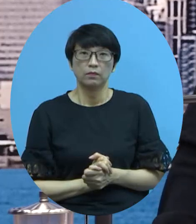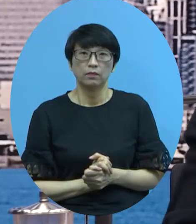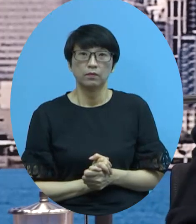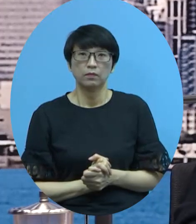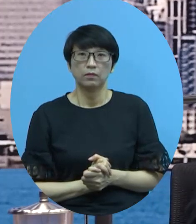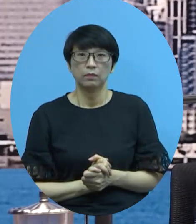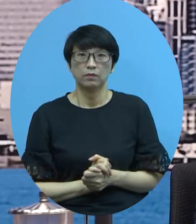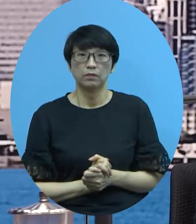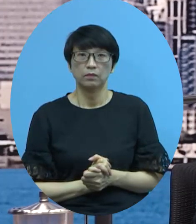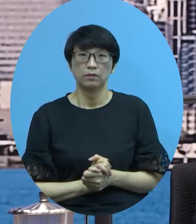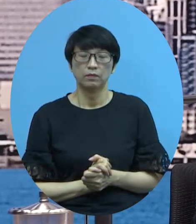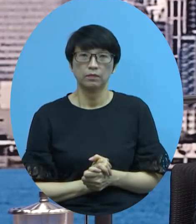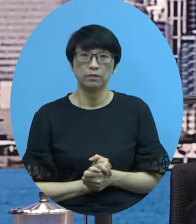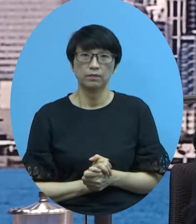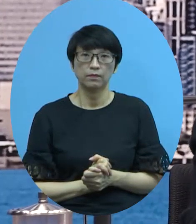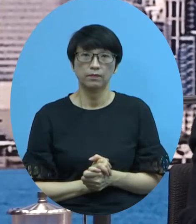係啦，主要係咁。